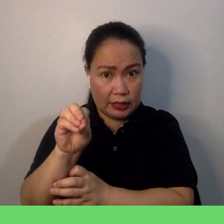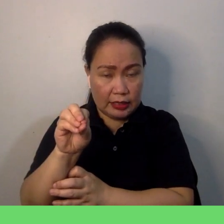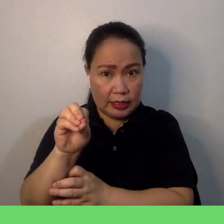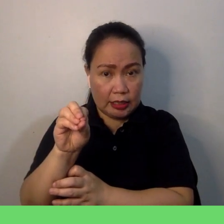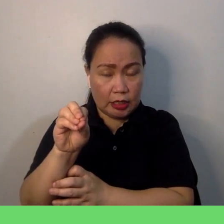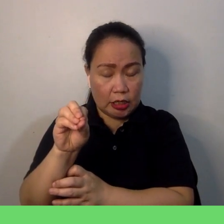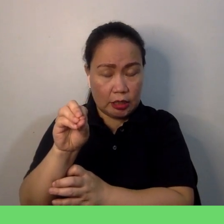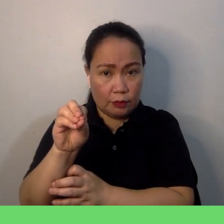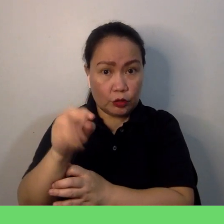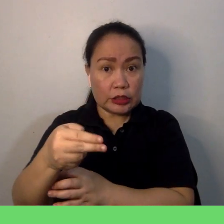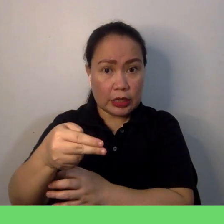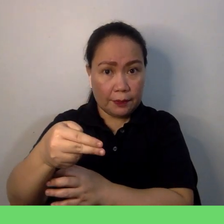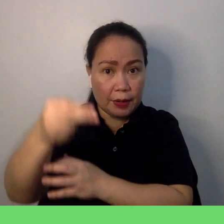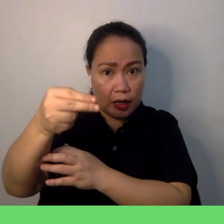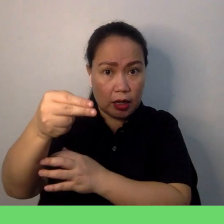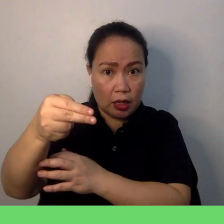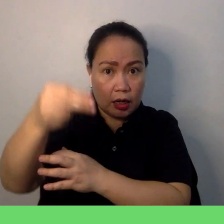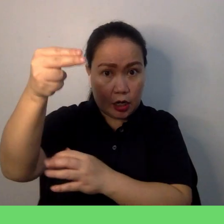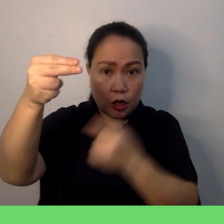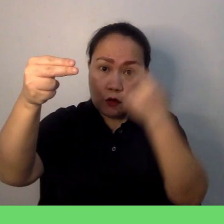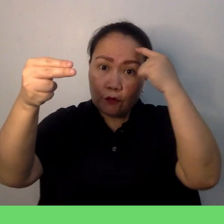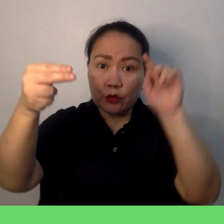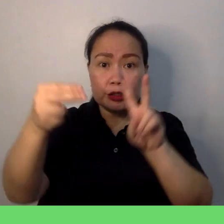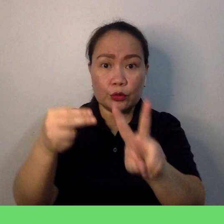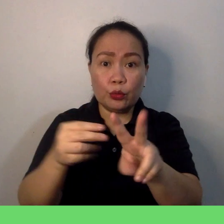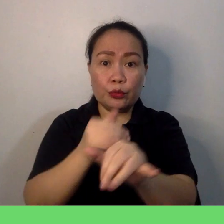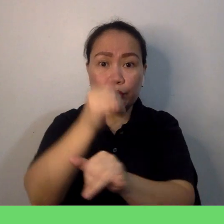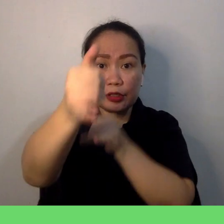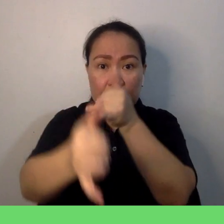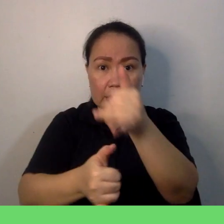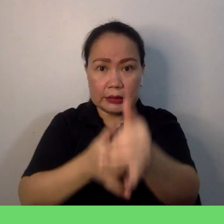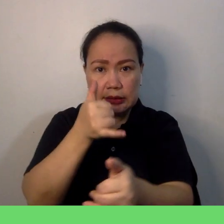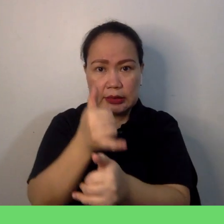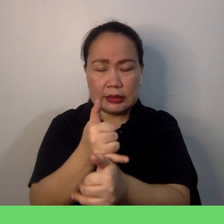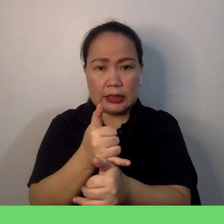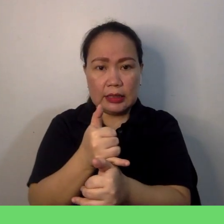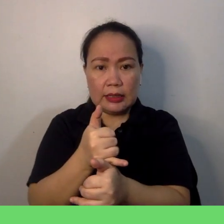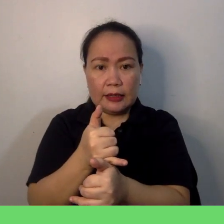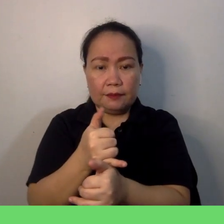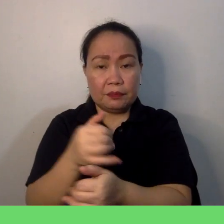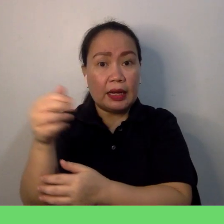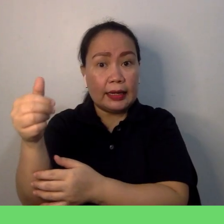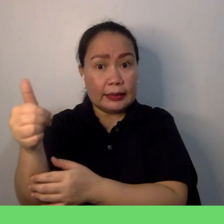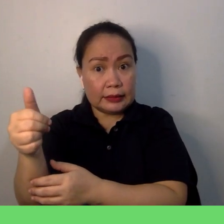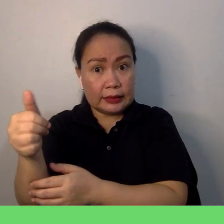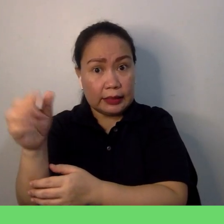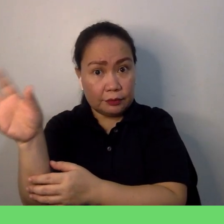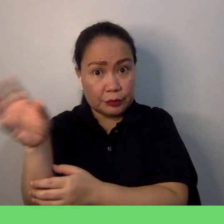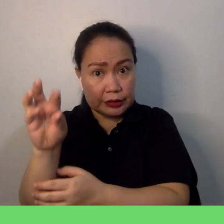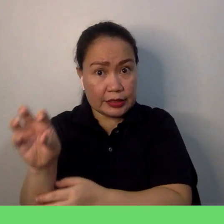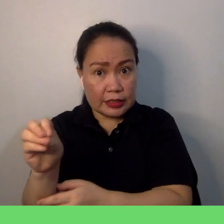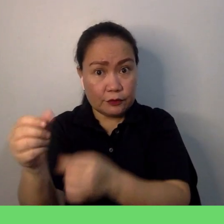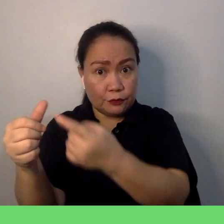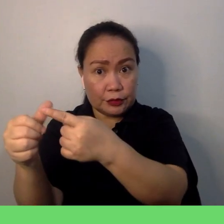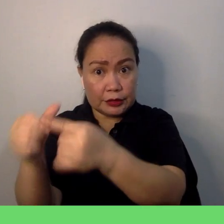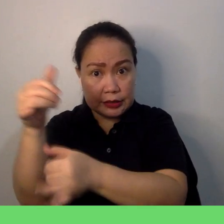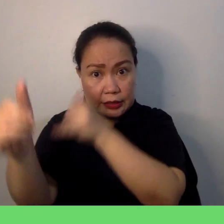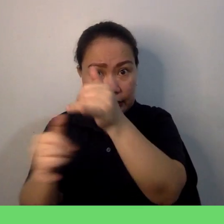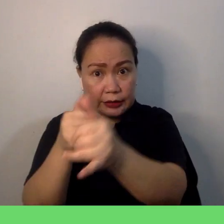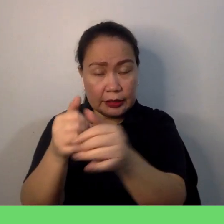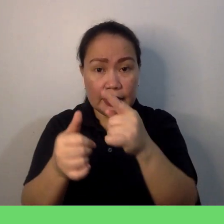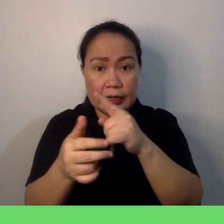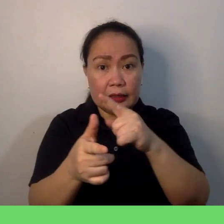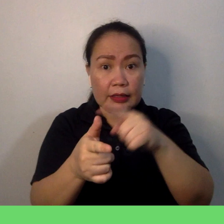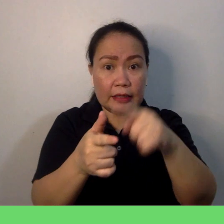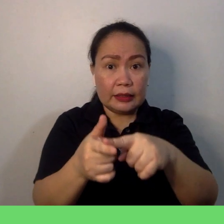yung itinaas niya ng 2 taon. Na 10% sa unang taon and then another 10% dun sa